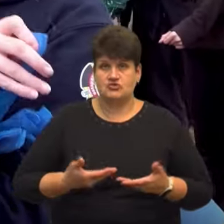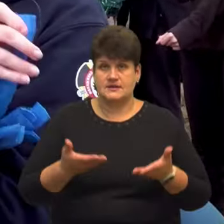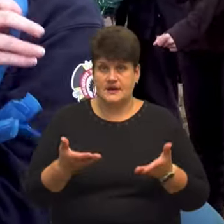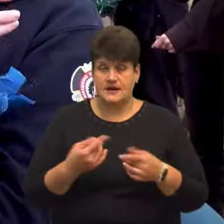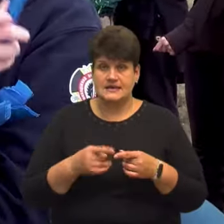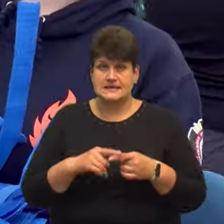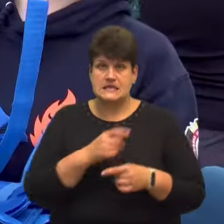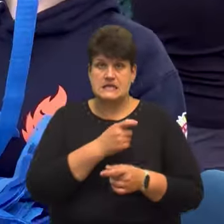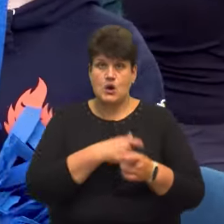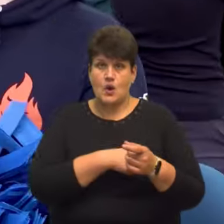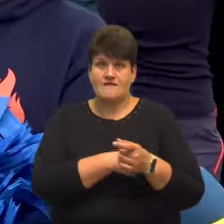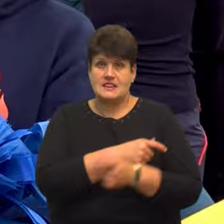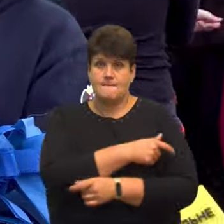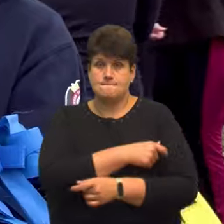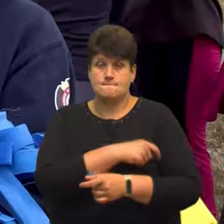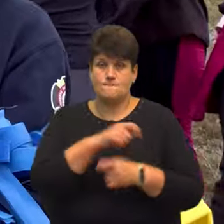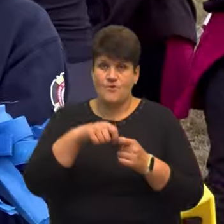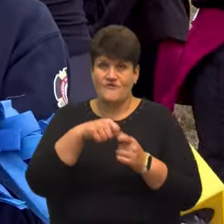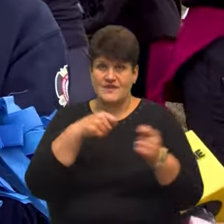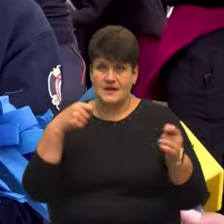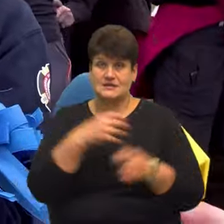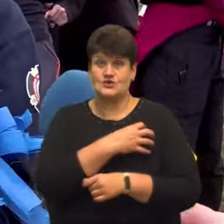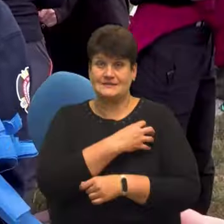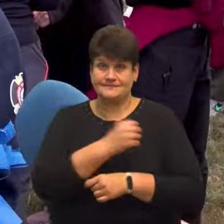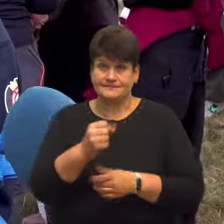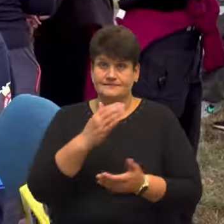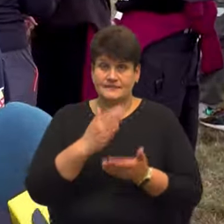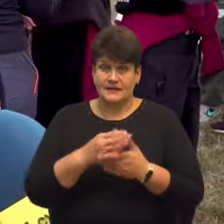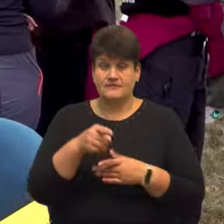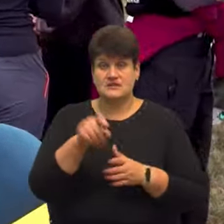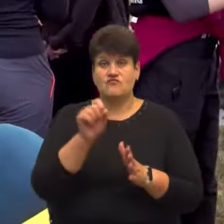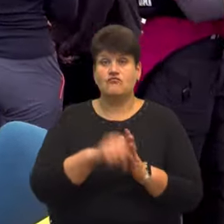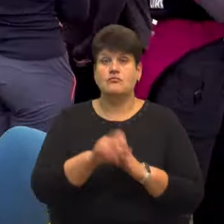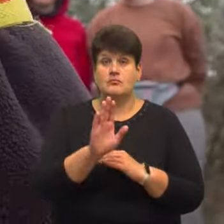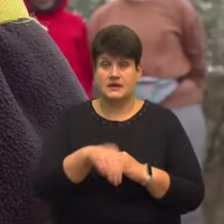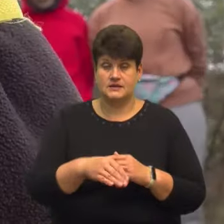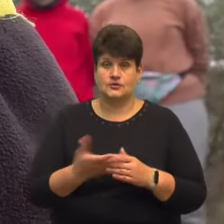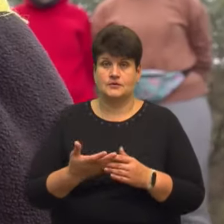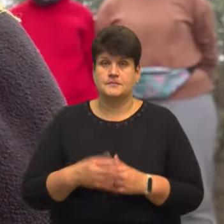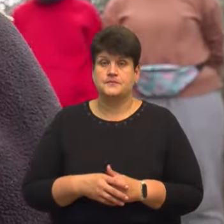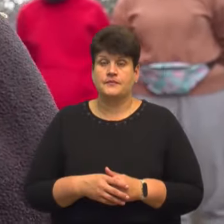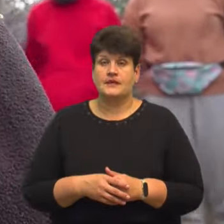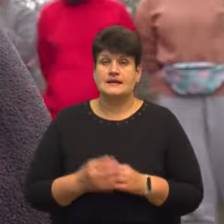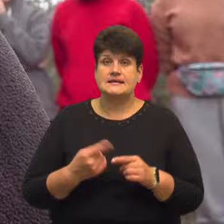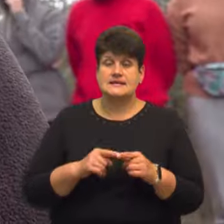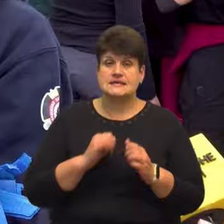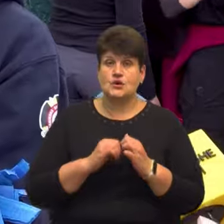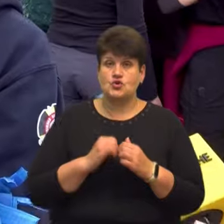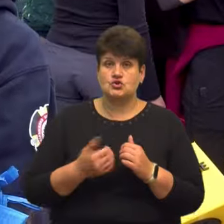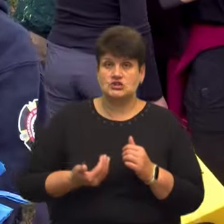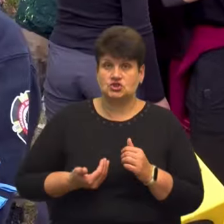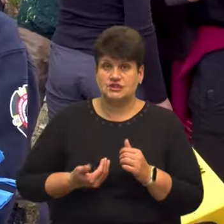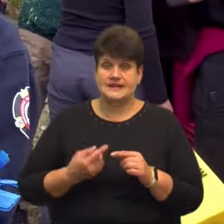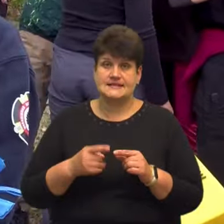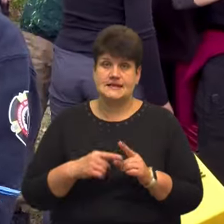нарукавна пов'язка і якщо її зривають це означає що вас вбито Ви маєте йти поновлюватися за кожне там життя це так